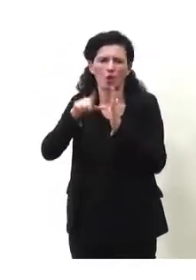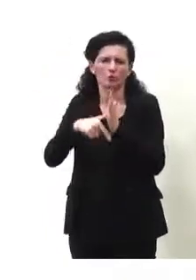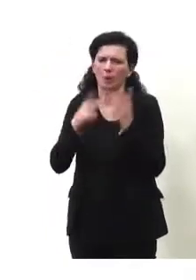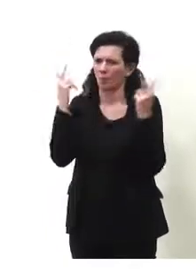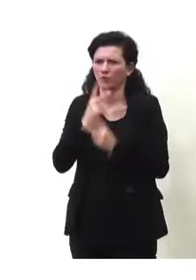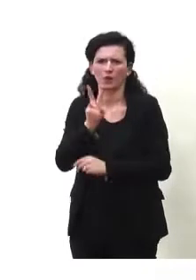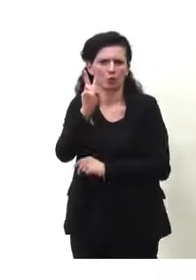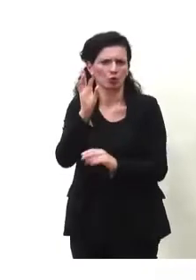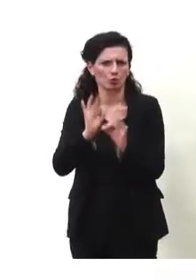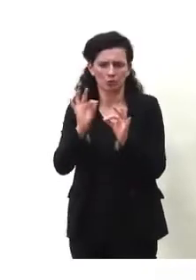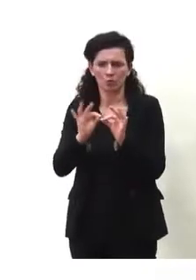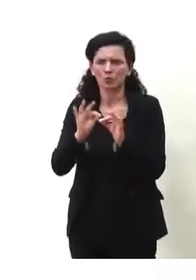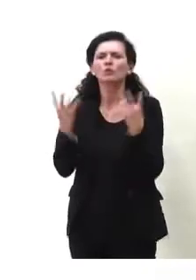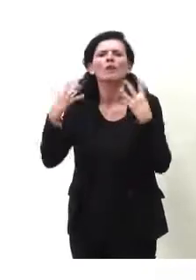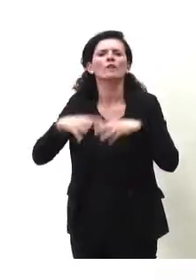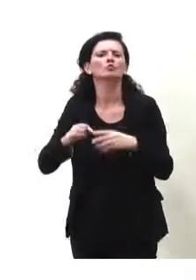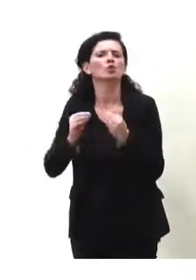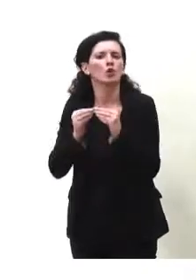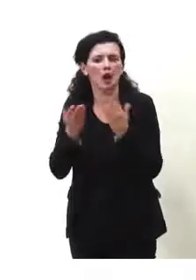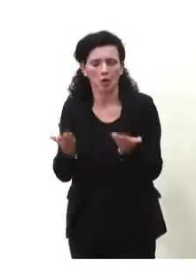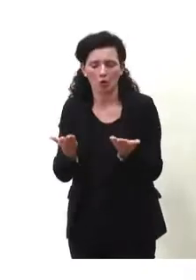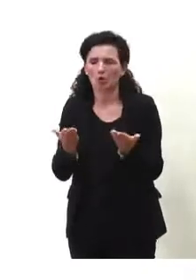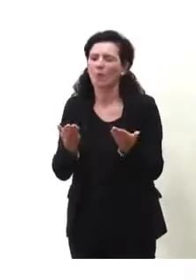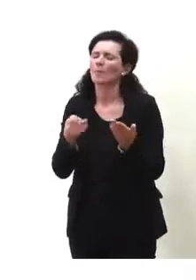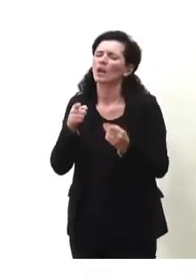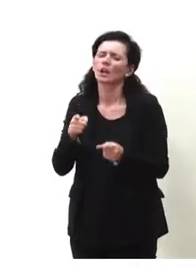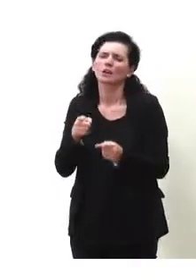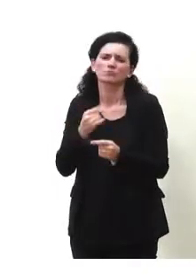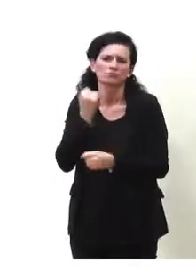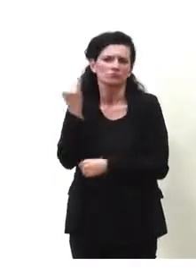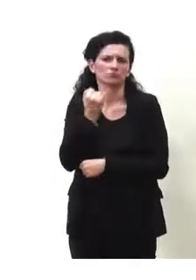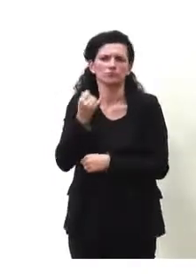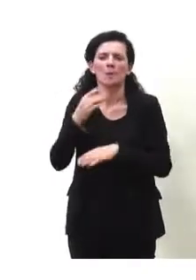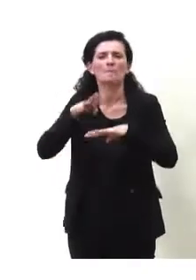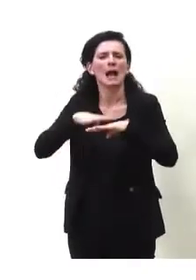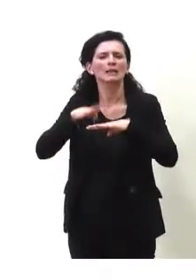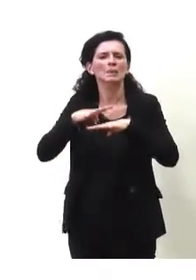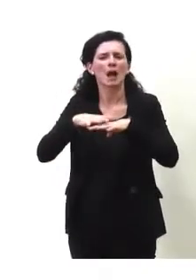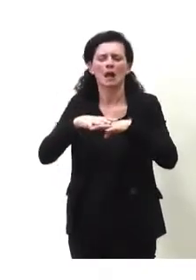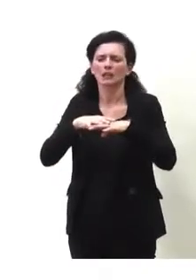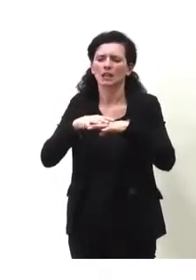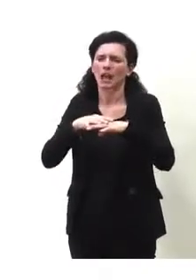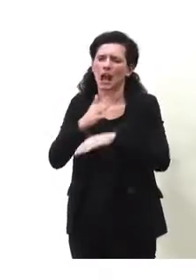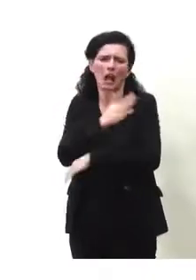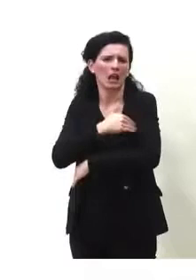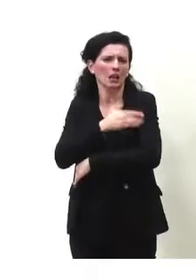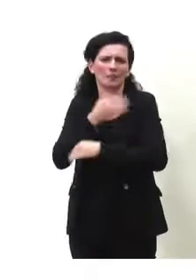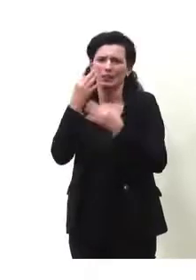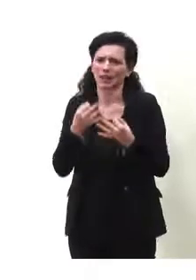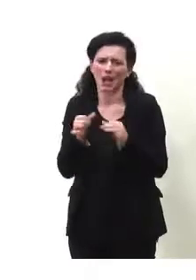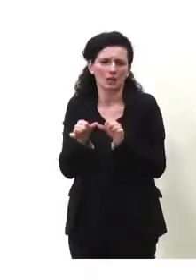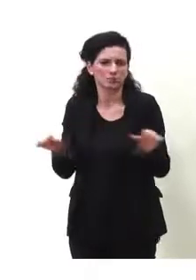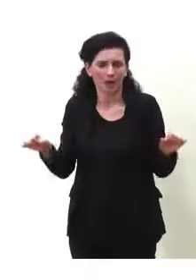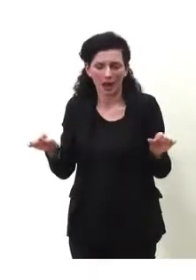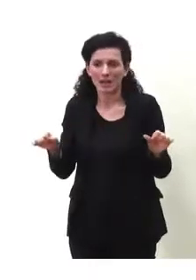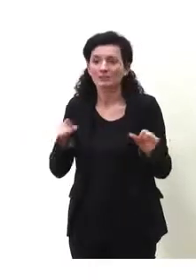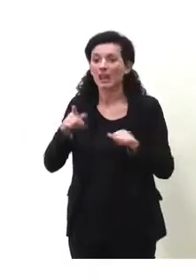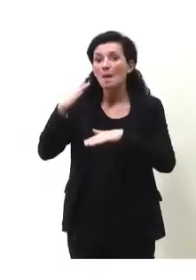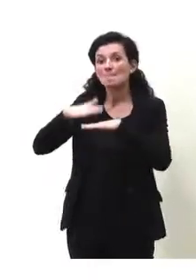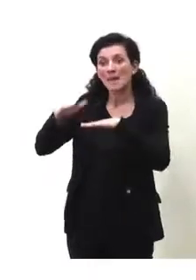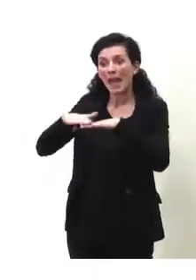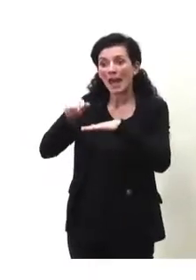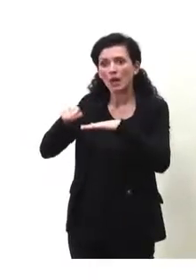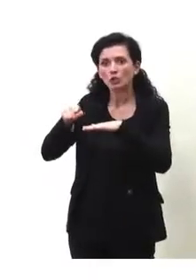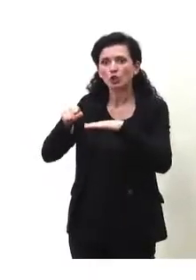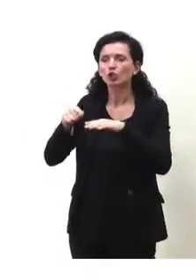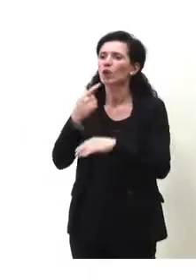come funziona, è veramente matematica elementare. È un metodo consolidatissimo. Chiunque sappia un